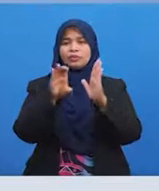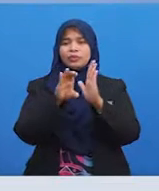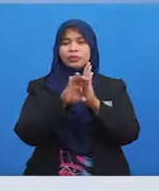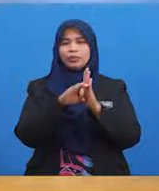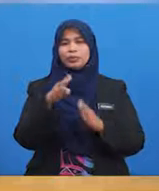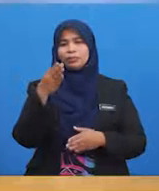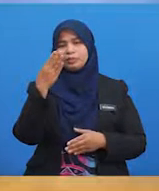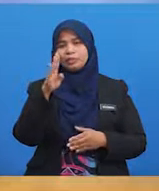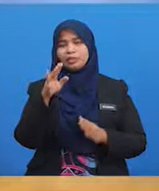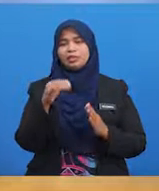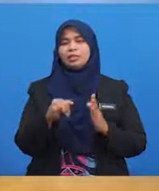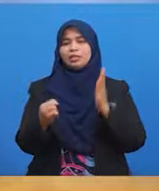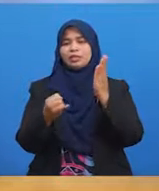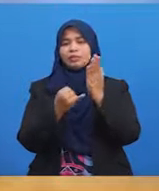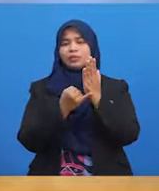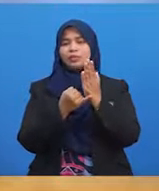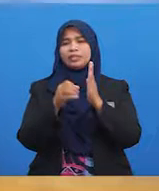bagi imbuhan se,